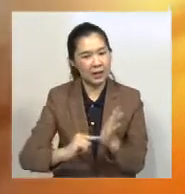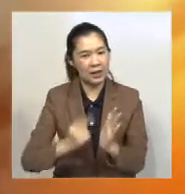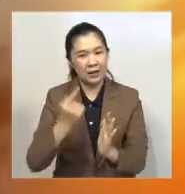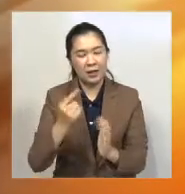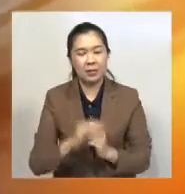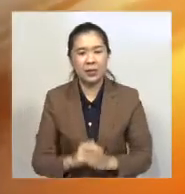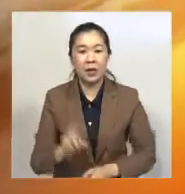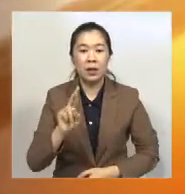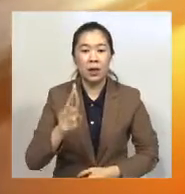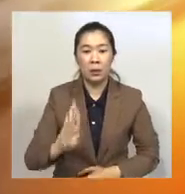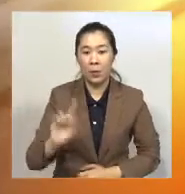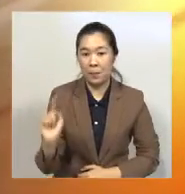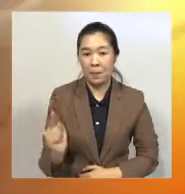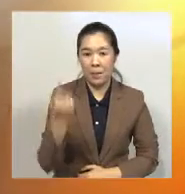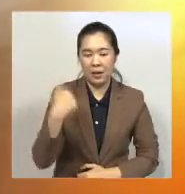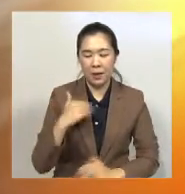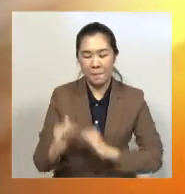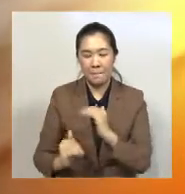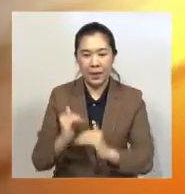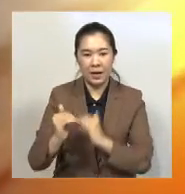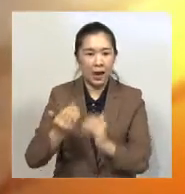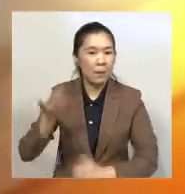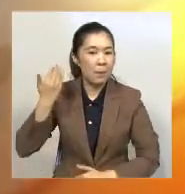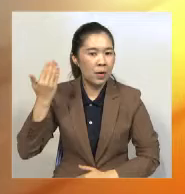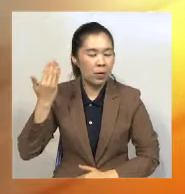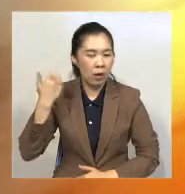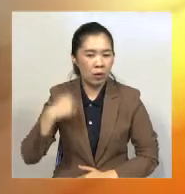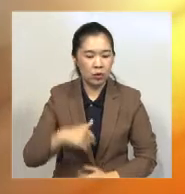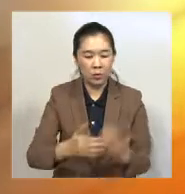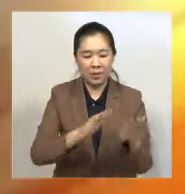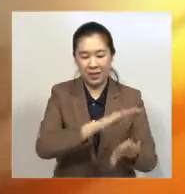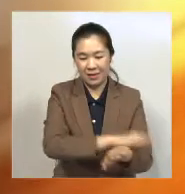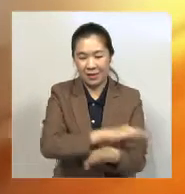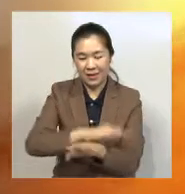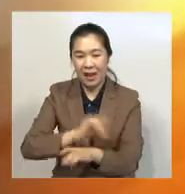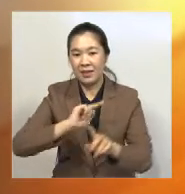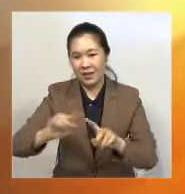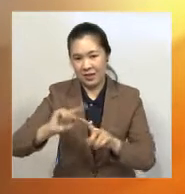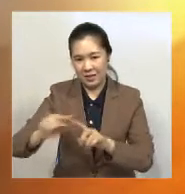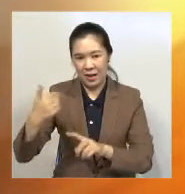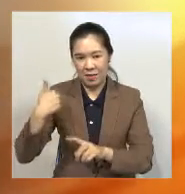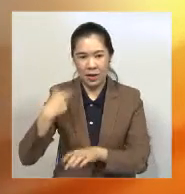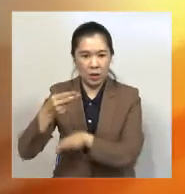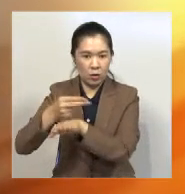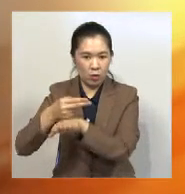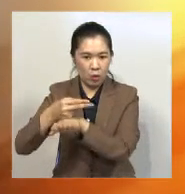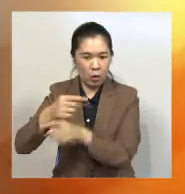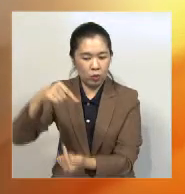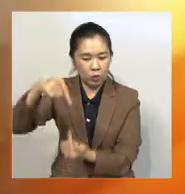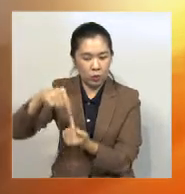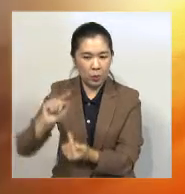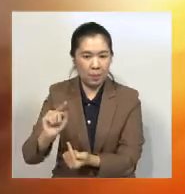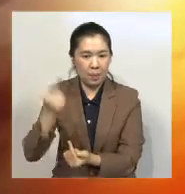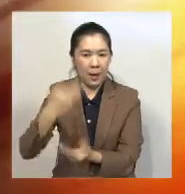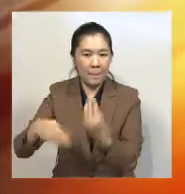รับระบบใหม่นี้นะคะเขามีการพัฒนาเพิ่มเติมจากเดิมที่มีอยู่ตามแยกต่างๆค่ะจะติดตั้งกล้องในจุดใหม่เพิ่ม